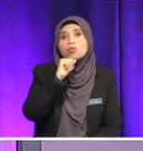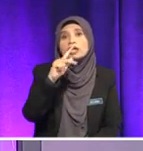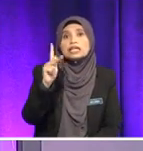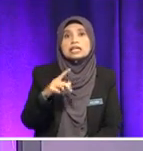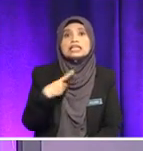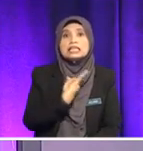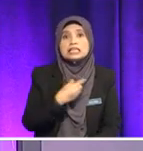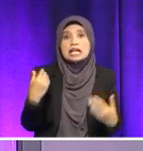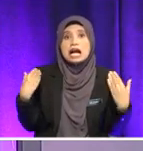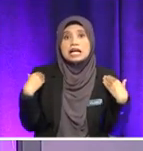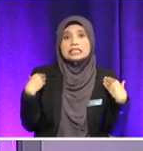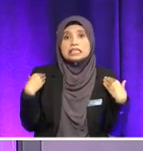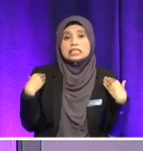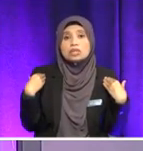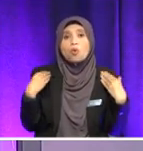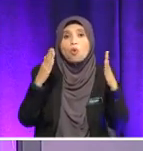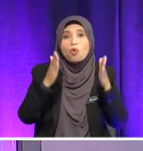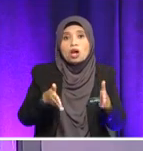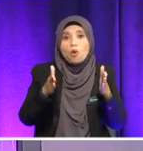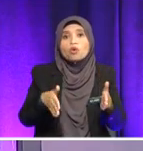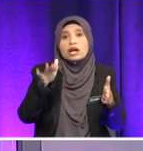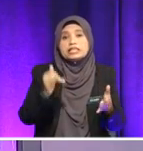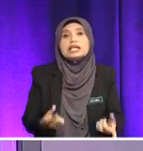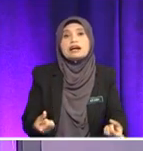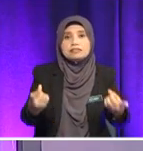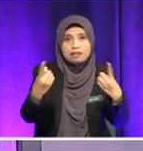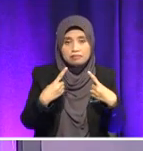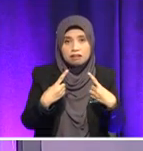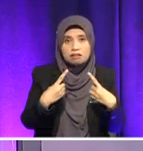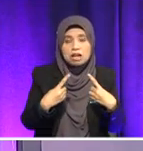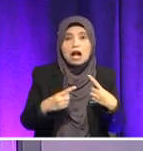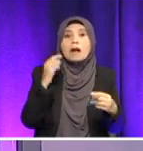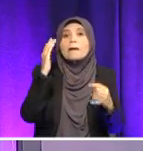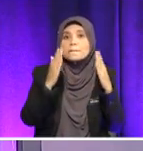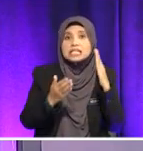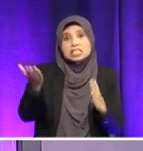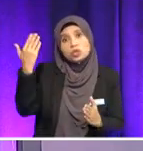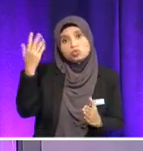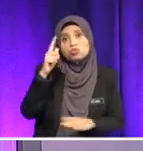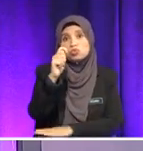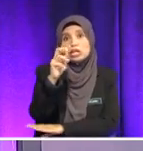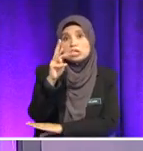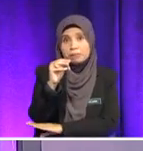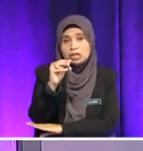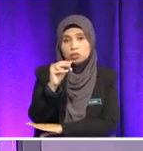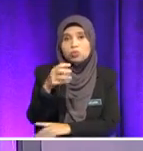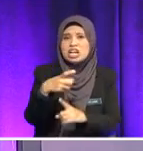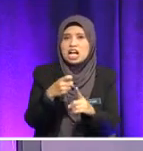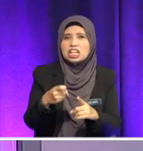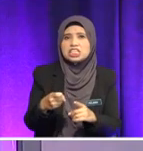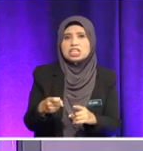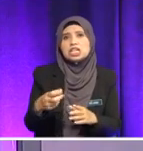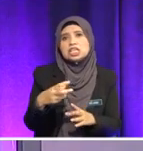ada imigran yang dibawa oleh British sepanjang pendudukan mereka di Tanah Melayu mereka bahwa imigran daripada negara China